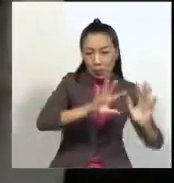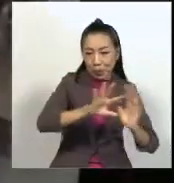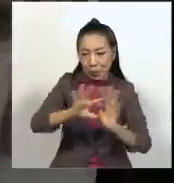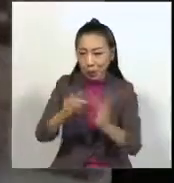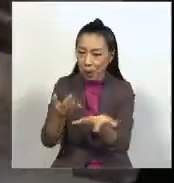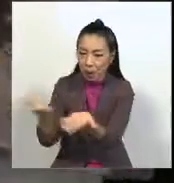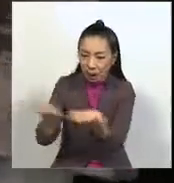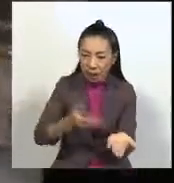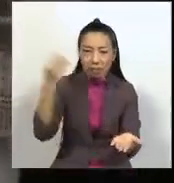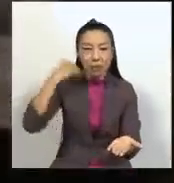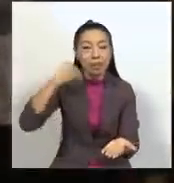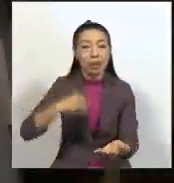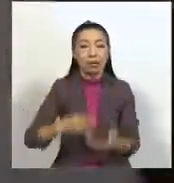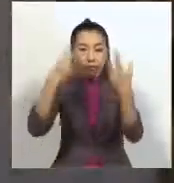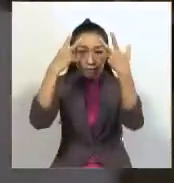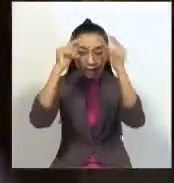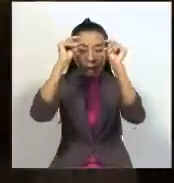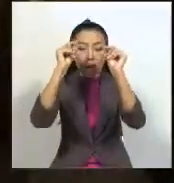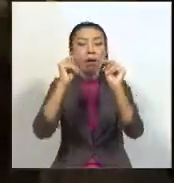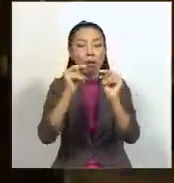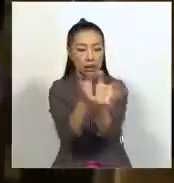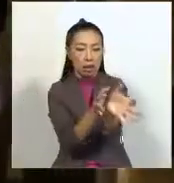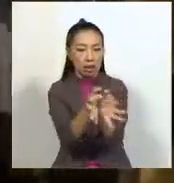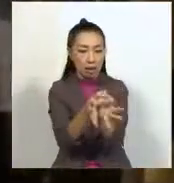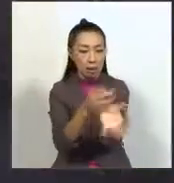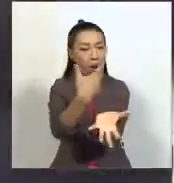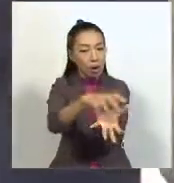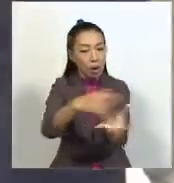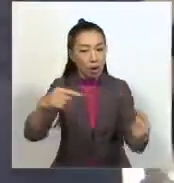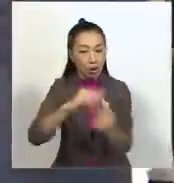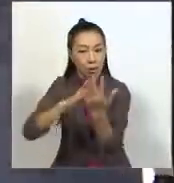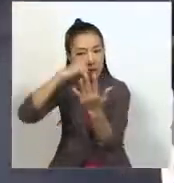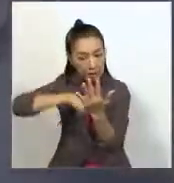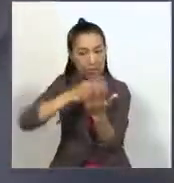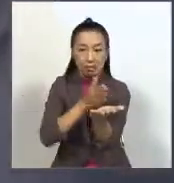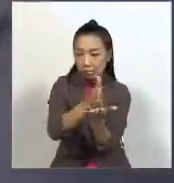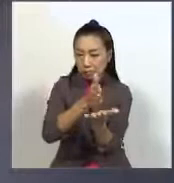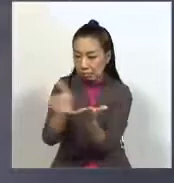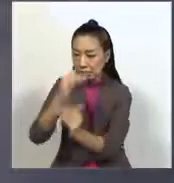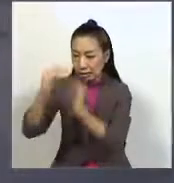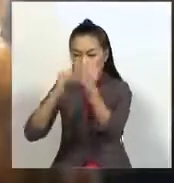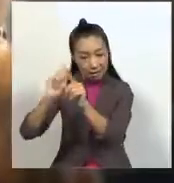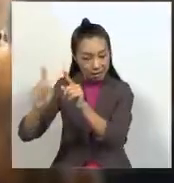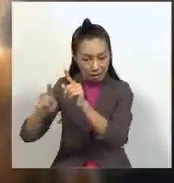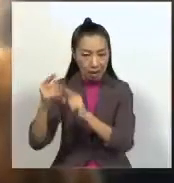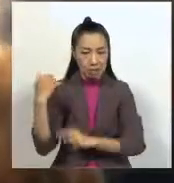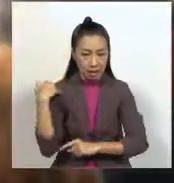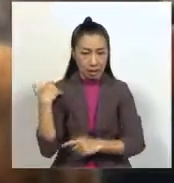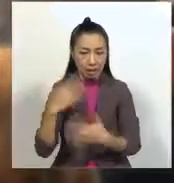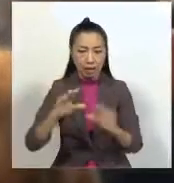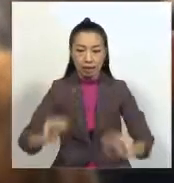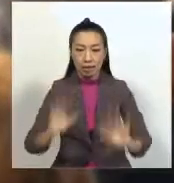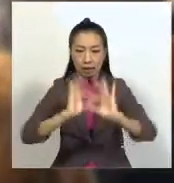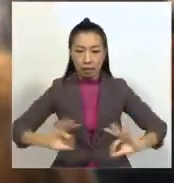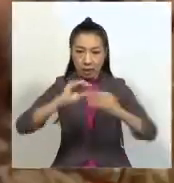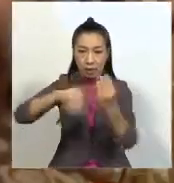โอกาสนี้ท่านนายกรัฐมนตรีได้ชี้แจงความคืบหน้าการพัฒนาประเทศในด้านต่างๆหลังการเลือกตั้งโดยเฉพาะในด้านเศรษฐกิ